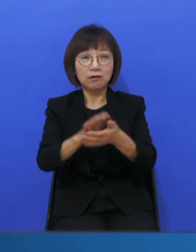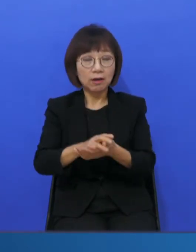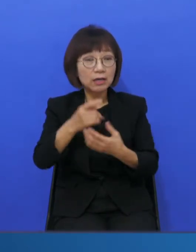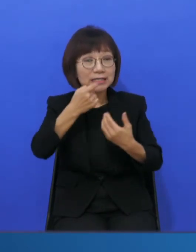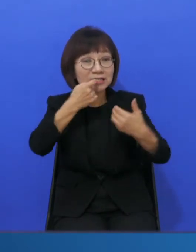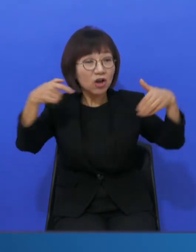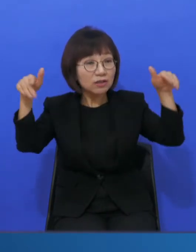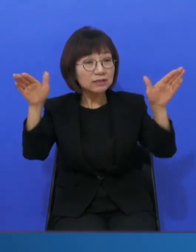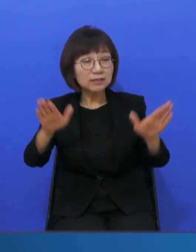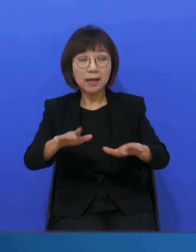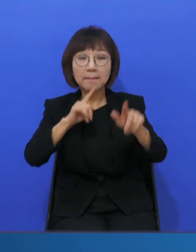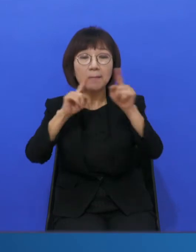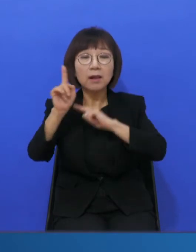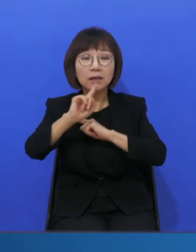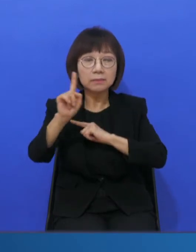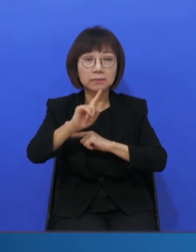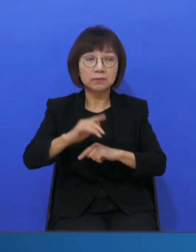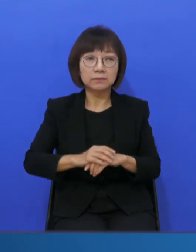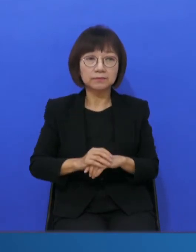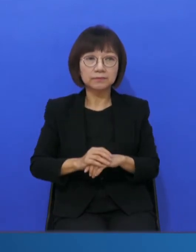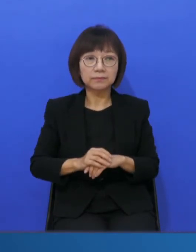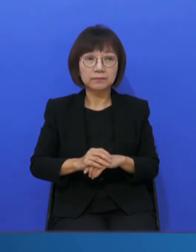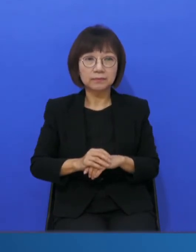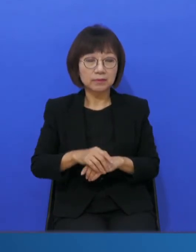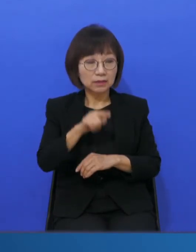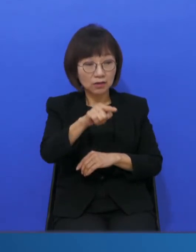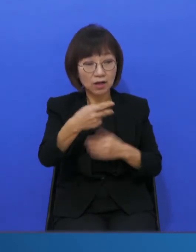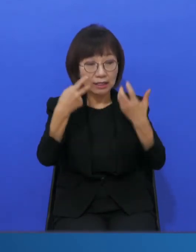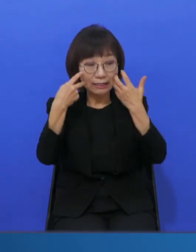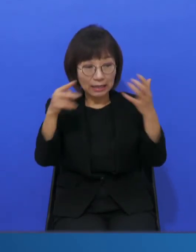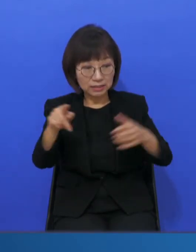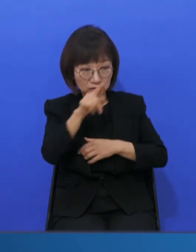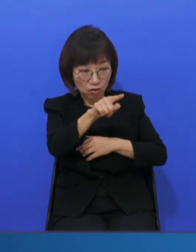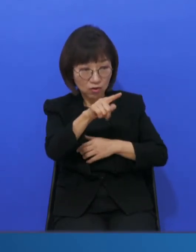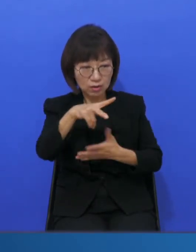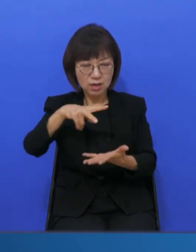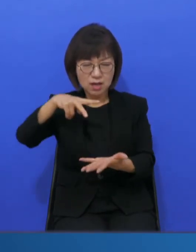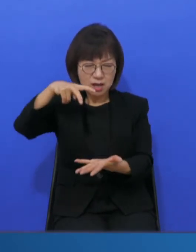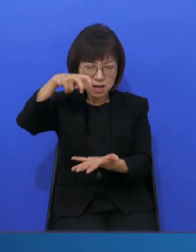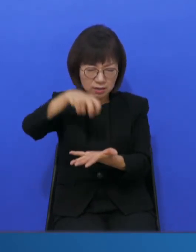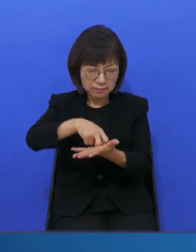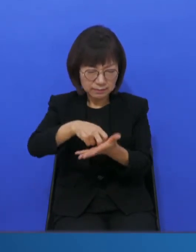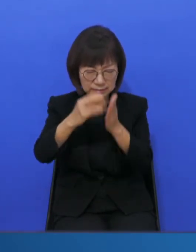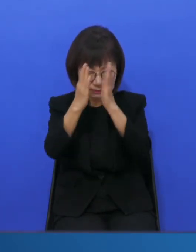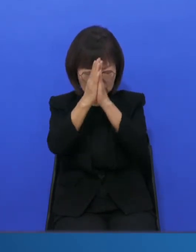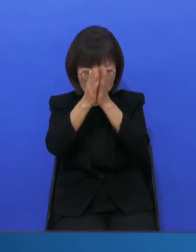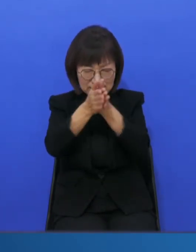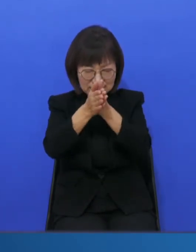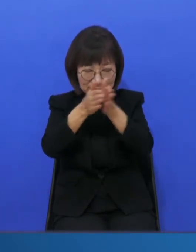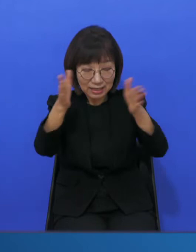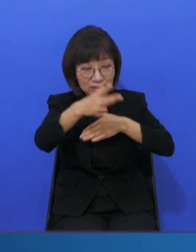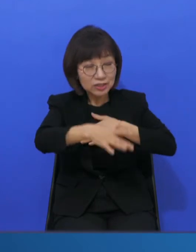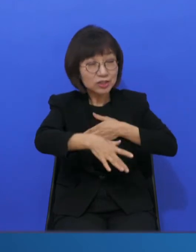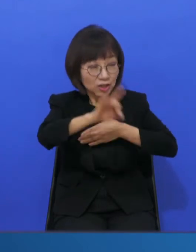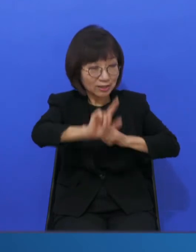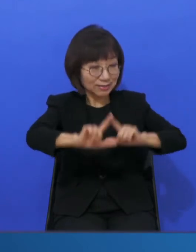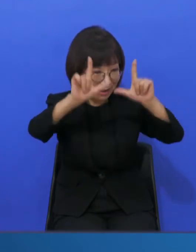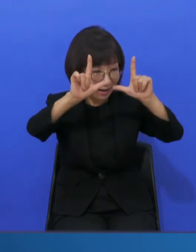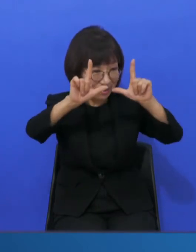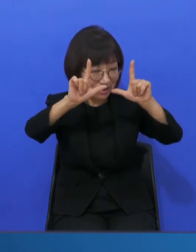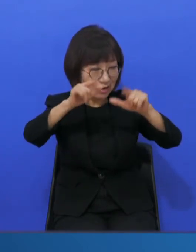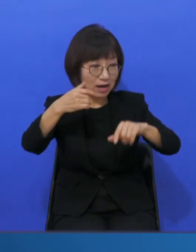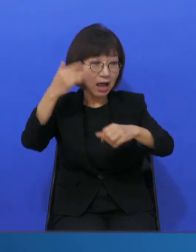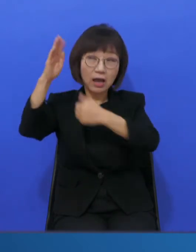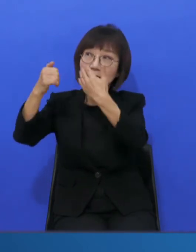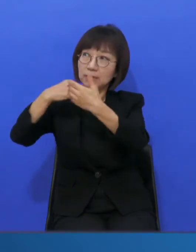이렇게 말했잖아요. And that's what we see the angel says this. 네가 무릎 꿇는 첫날부터 내가 보내심을 받았느니라.